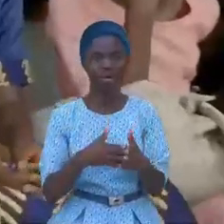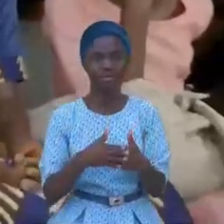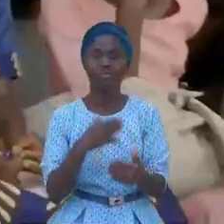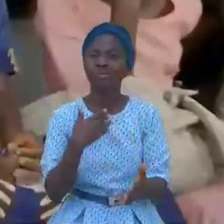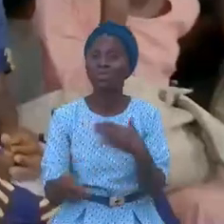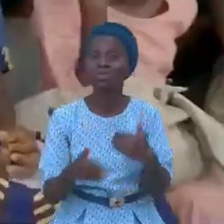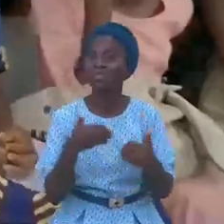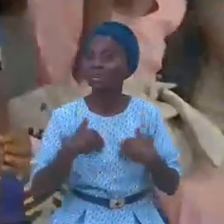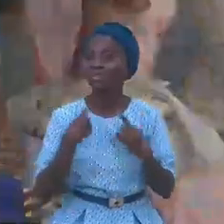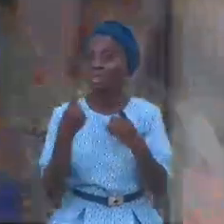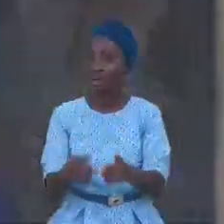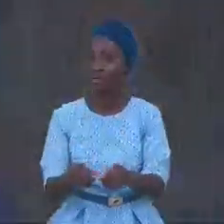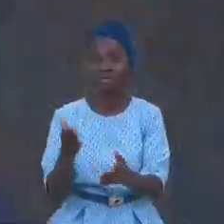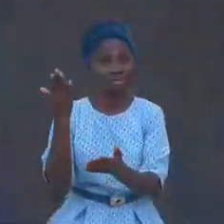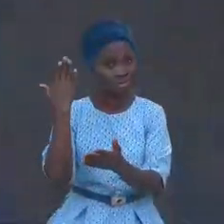Quelque chose qui s'est passé.